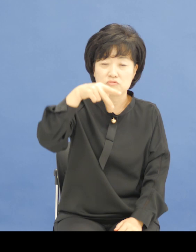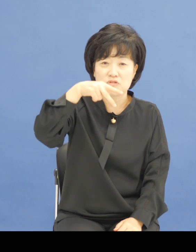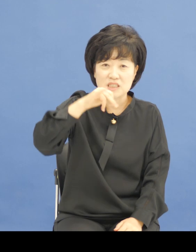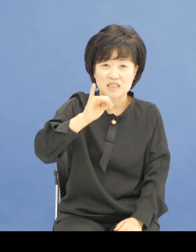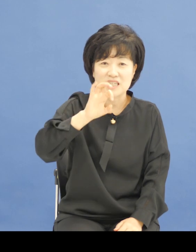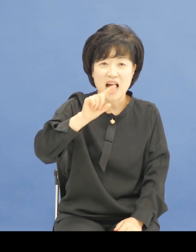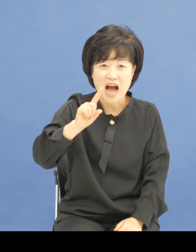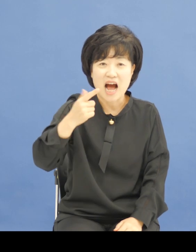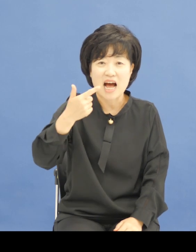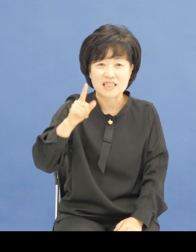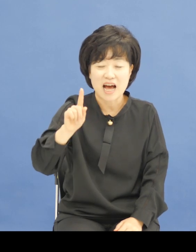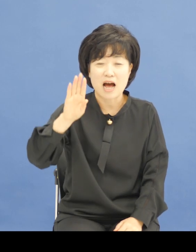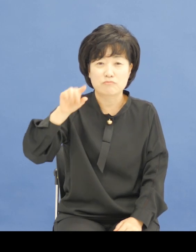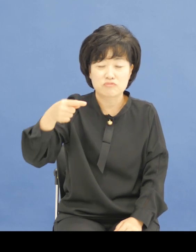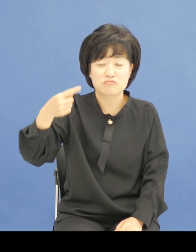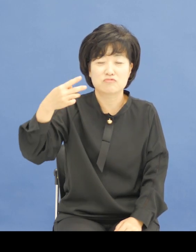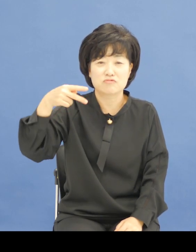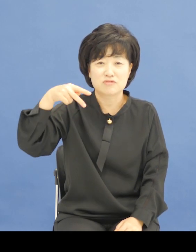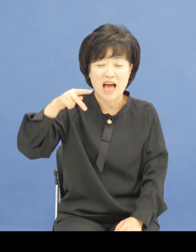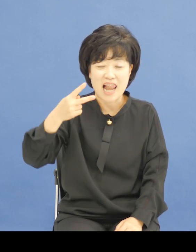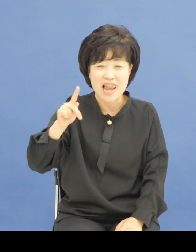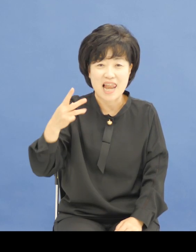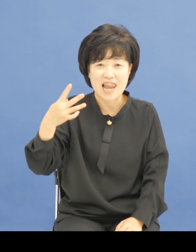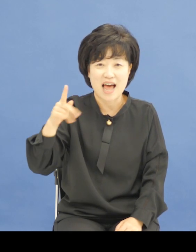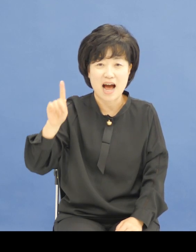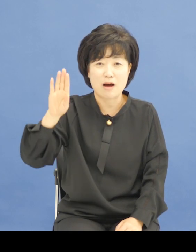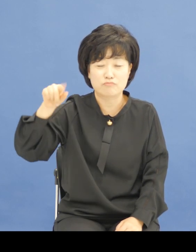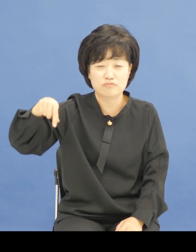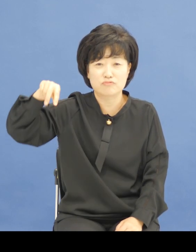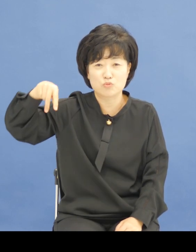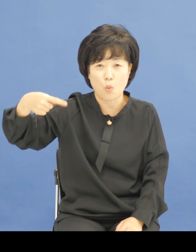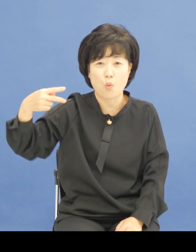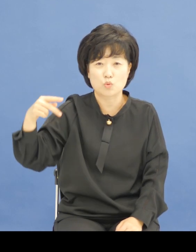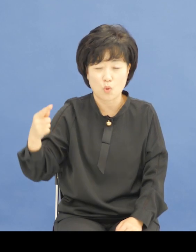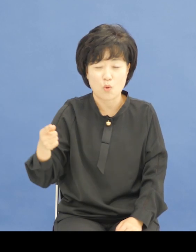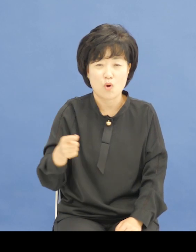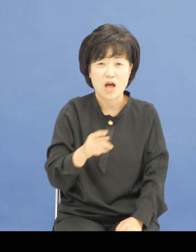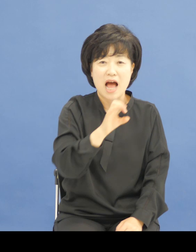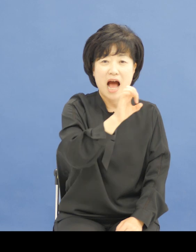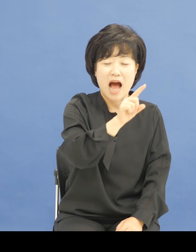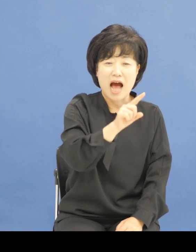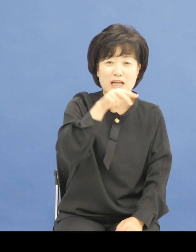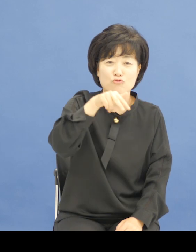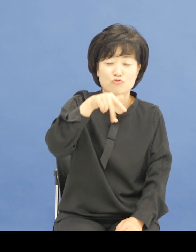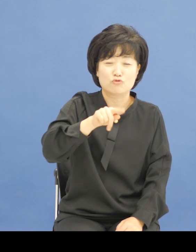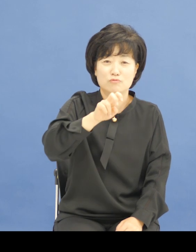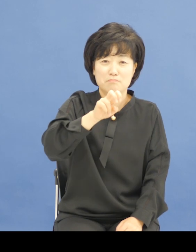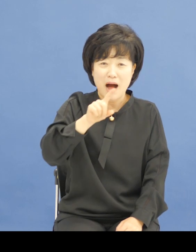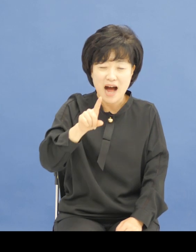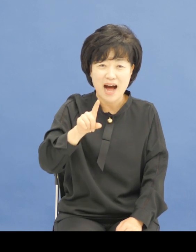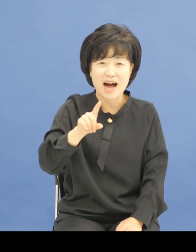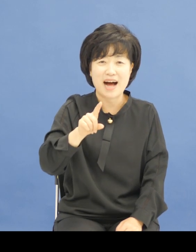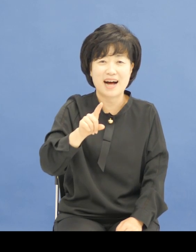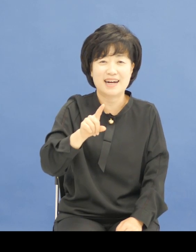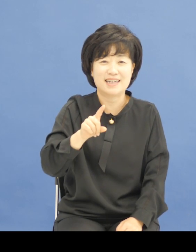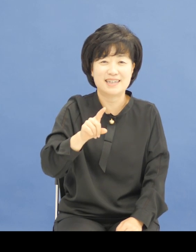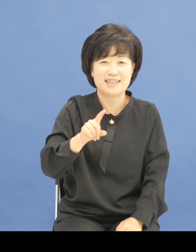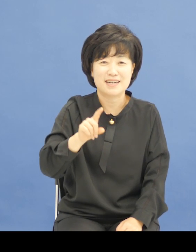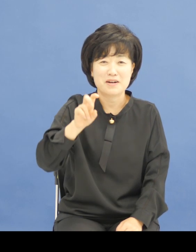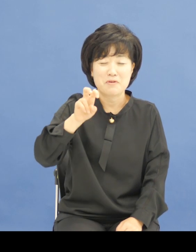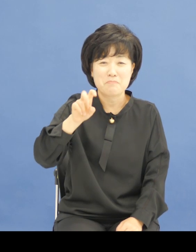아시마 부달라 부서서 구 과쭈마 아쭈마 어 마나 와이